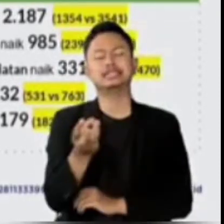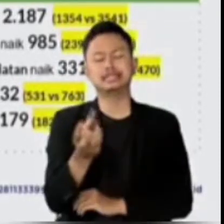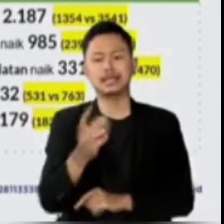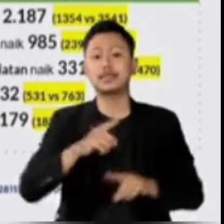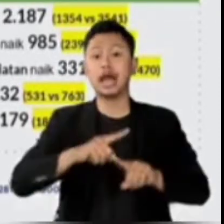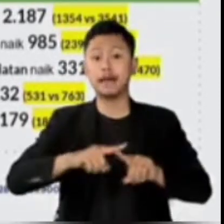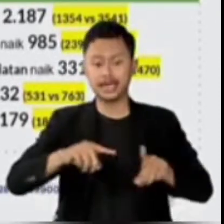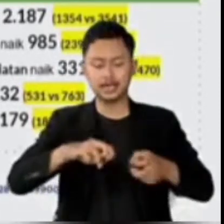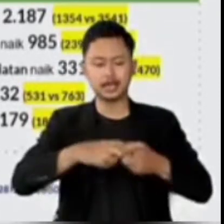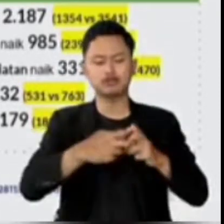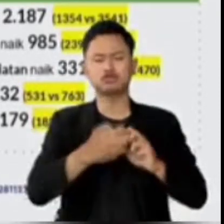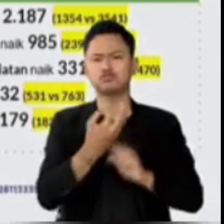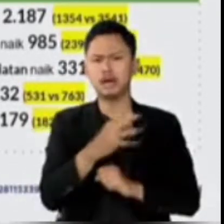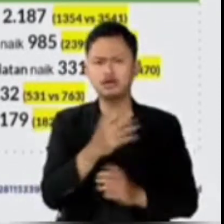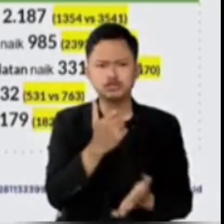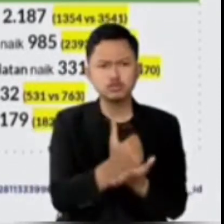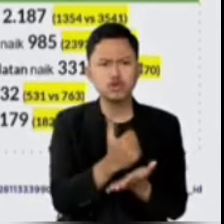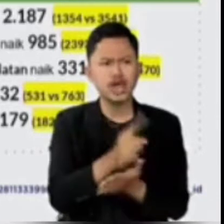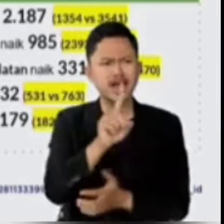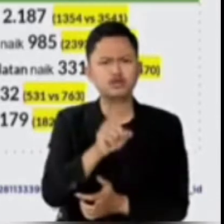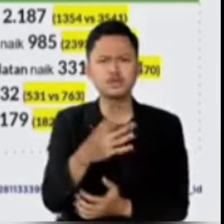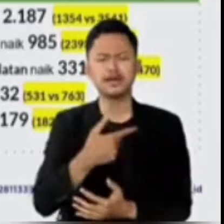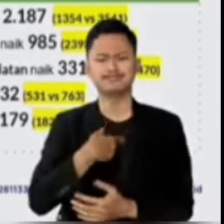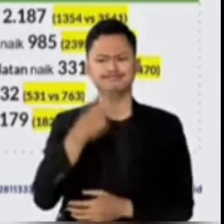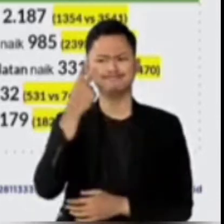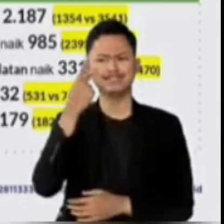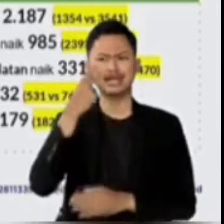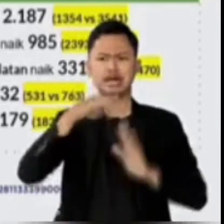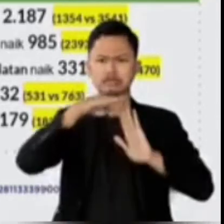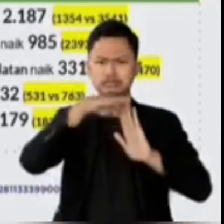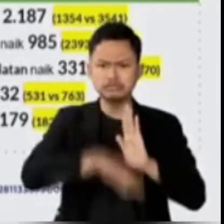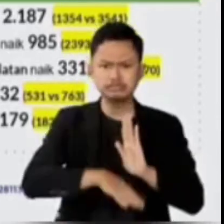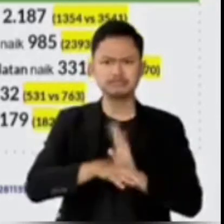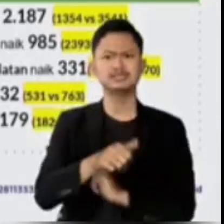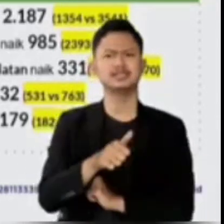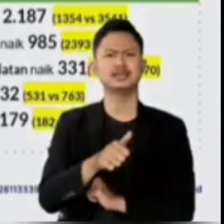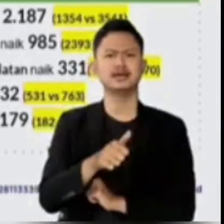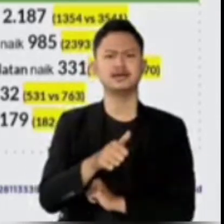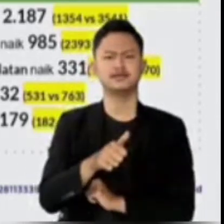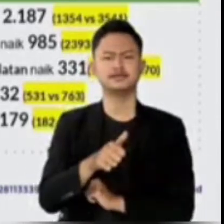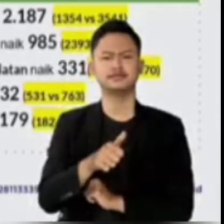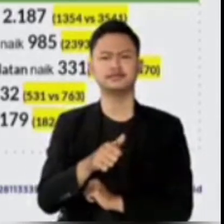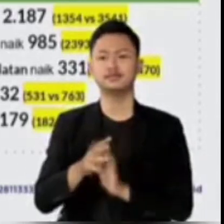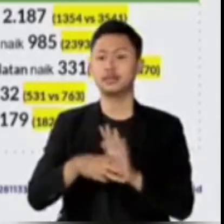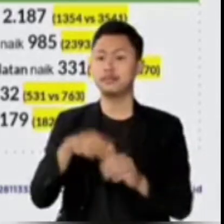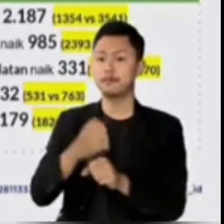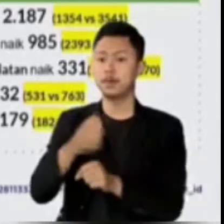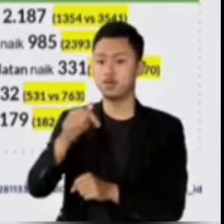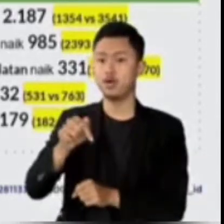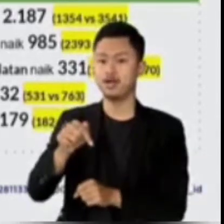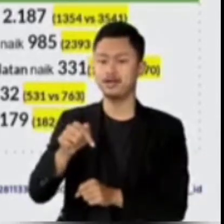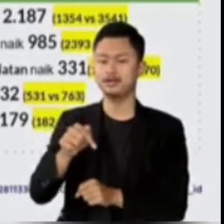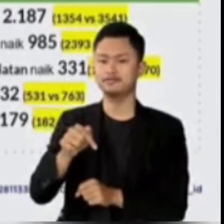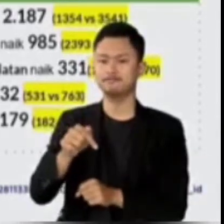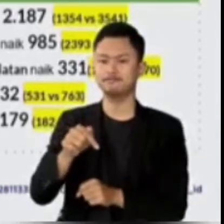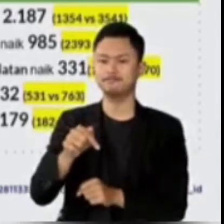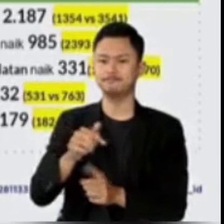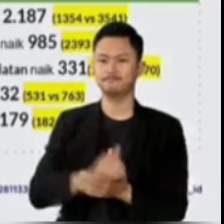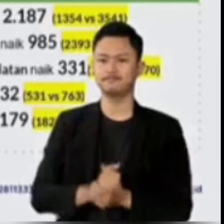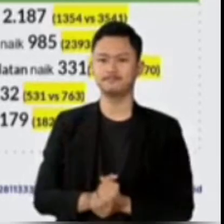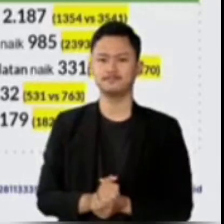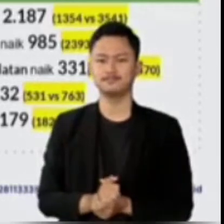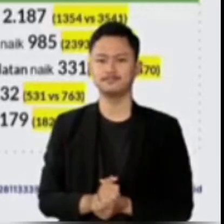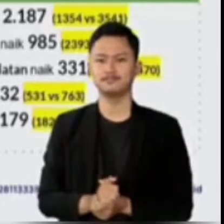kenaikan kasus baru yang seharusnya dapat kita jaga untuk selalu turun. Di minggu ini pula, terdapat